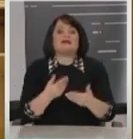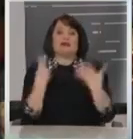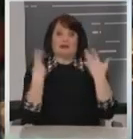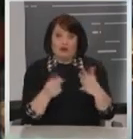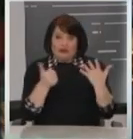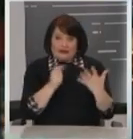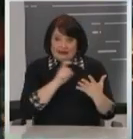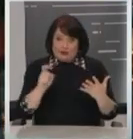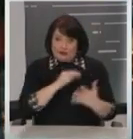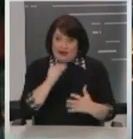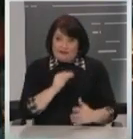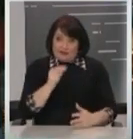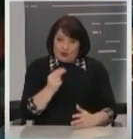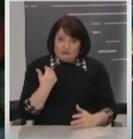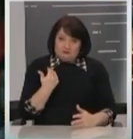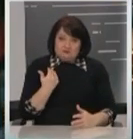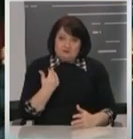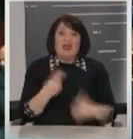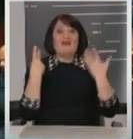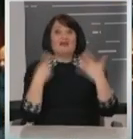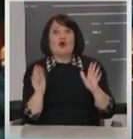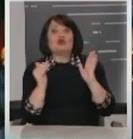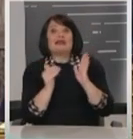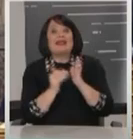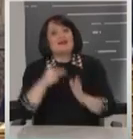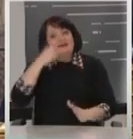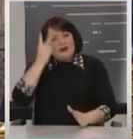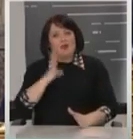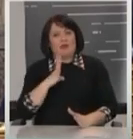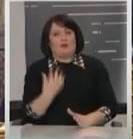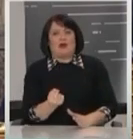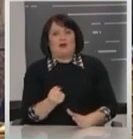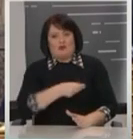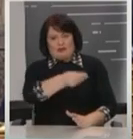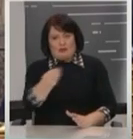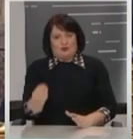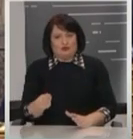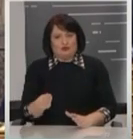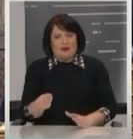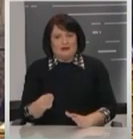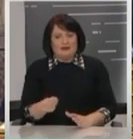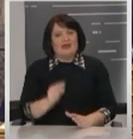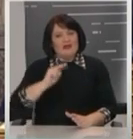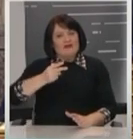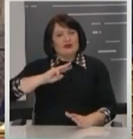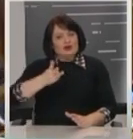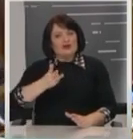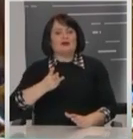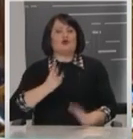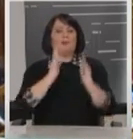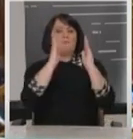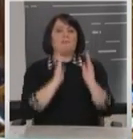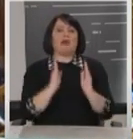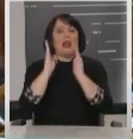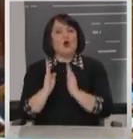760 εκατομμύρια ευρώ σε περίπου 700.000 δικαιούχους, καθώς και την ενεργοποίηση του δεύτερου και του τρίτου πυλώνα